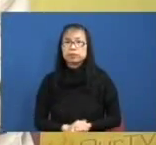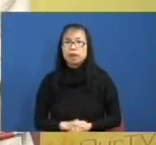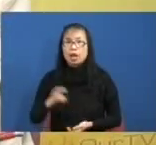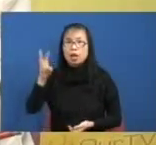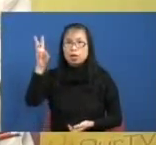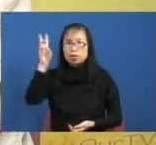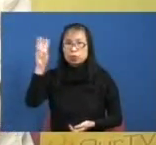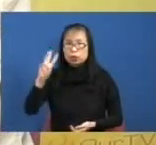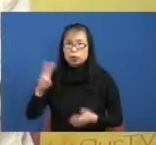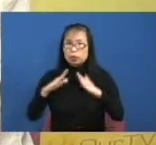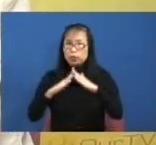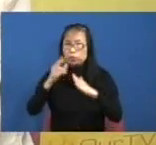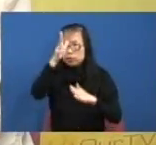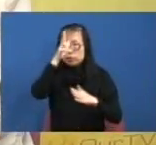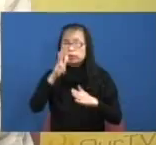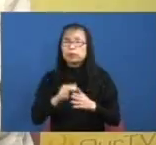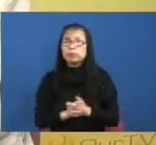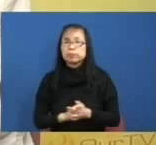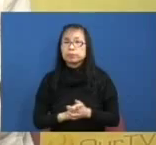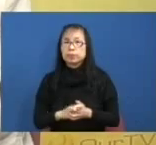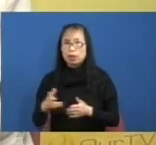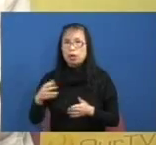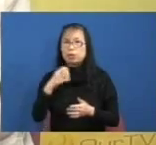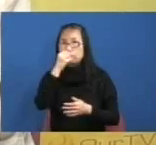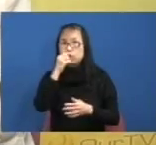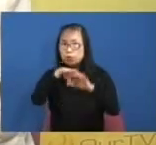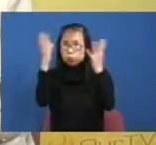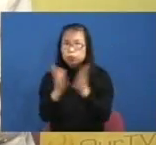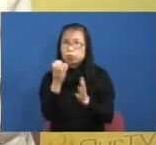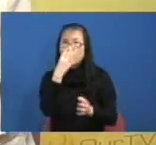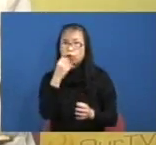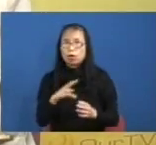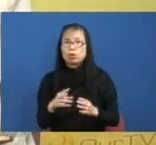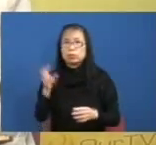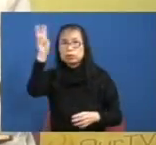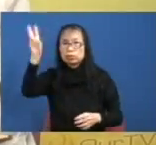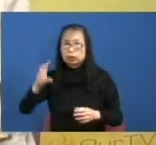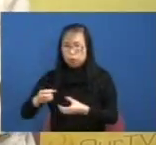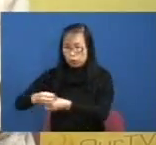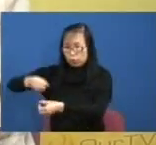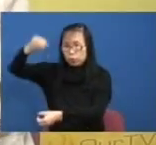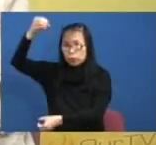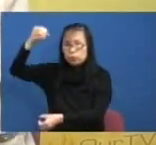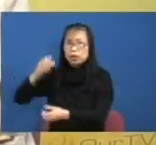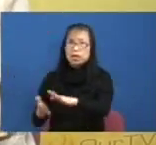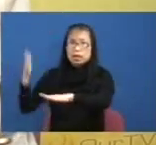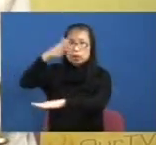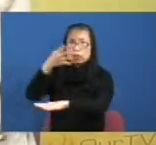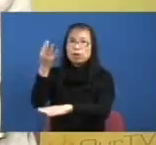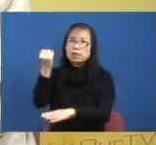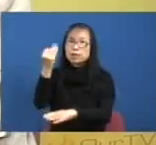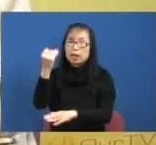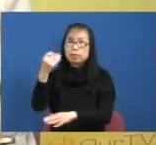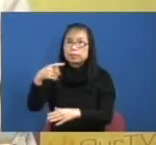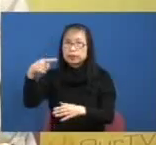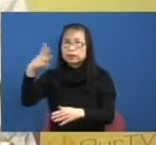署咧就即係佢而家都因為原來我哋全香港咧好多水管咧都有啲超過三四十年啦。咁